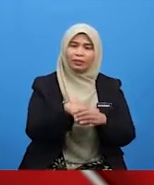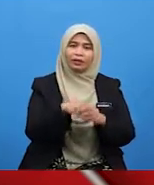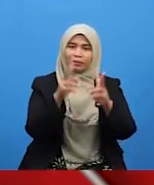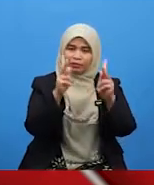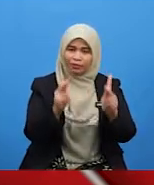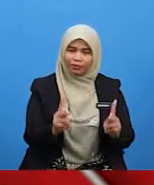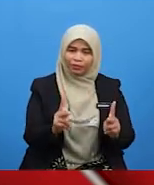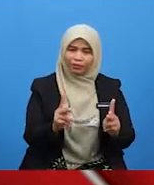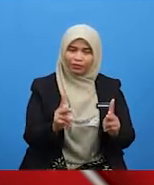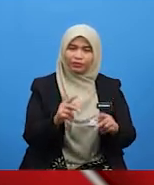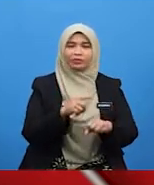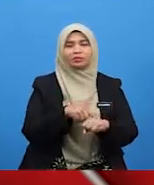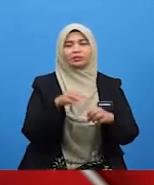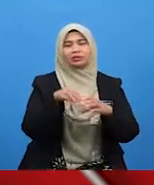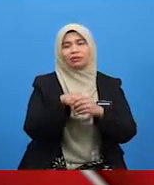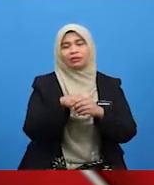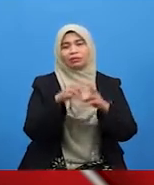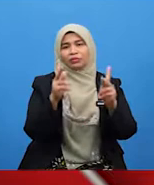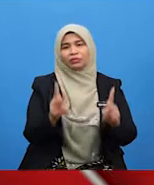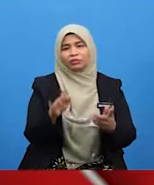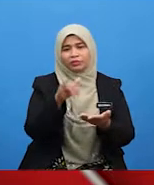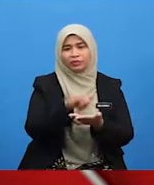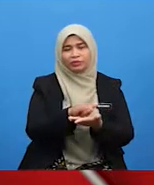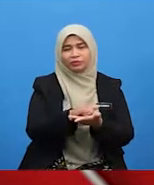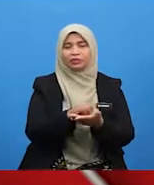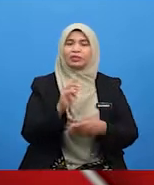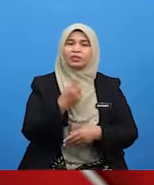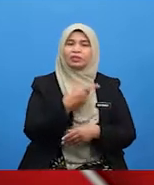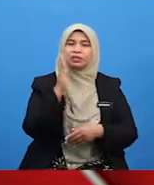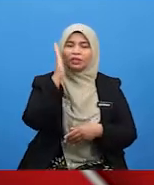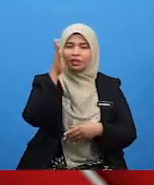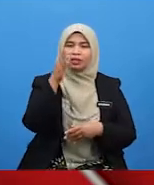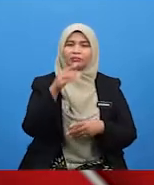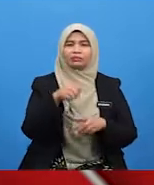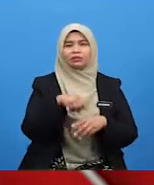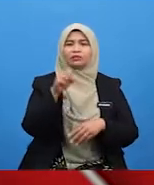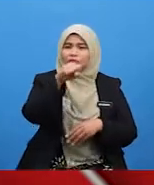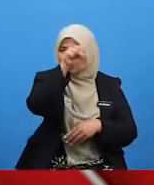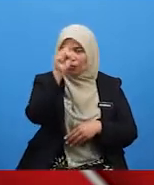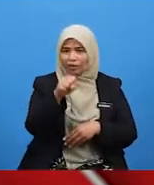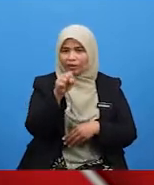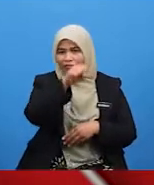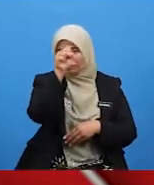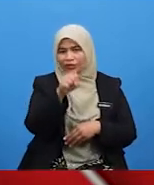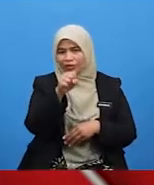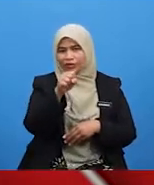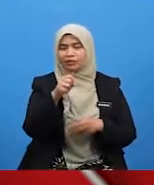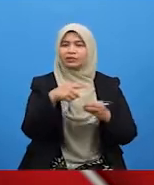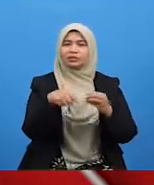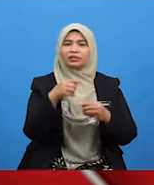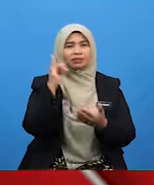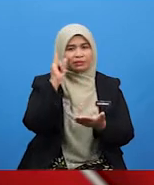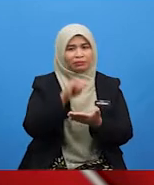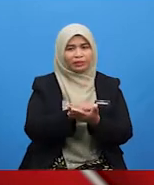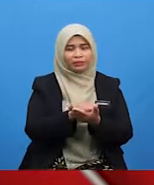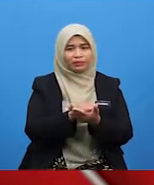kubur. Semasa kita berada di dalam kubur itulah, kita akan dipersoal, disoal, ditanya tentang